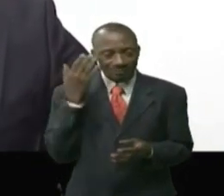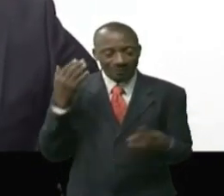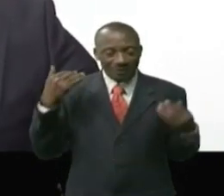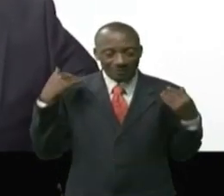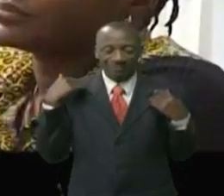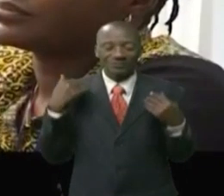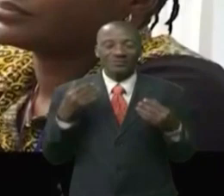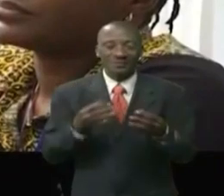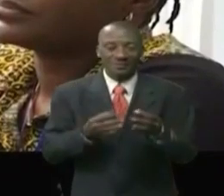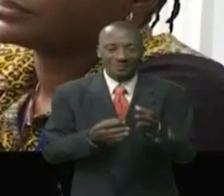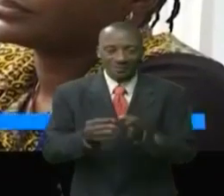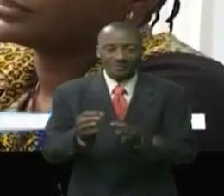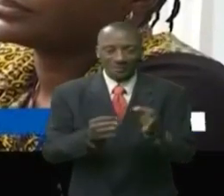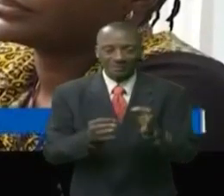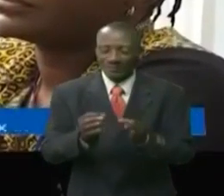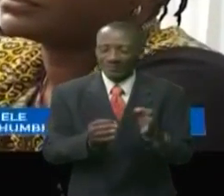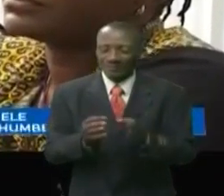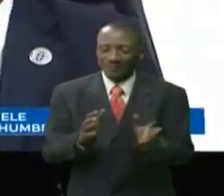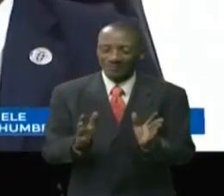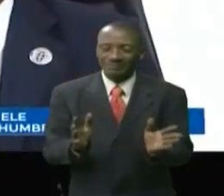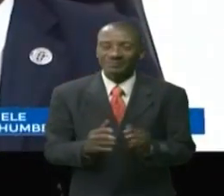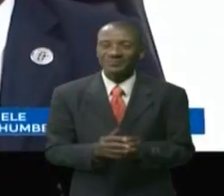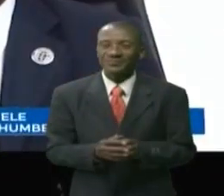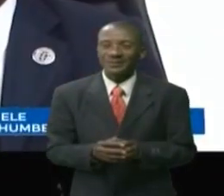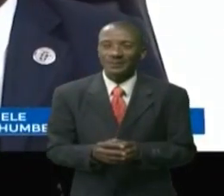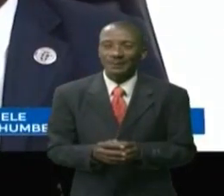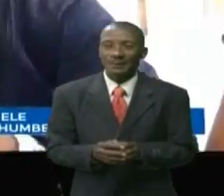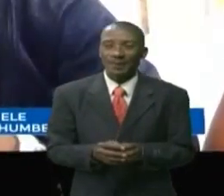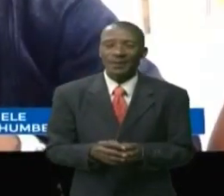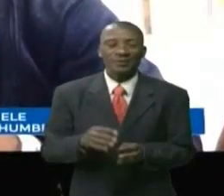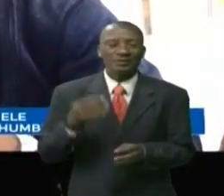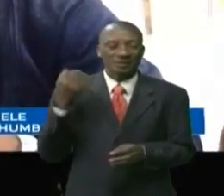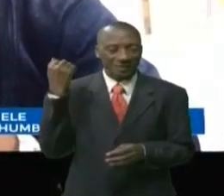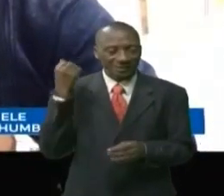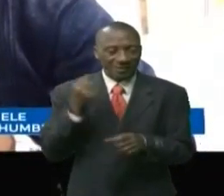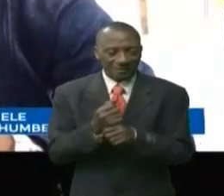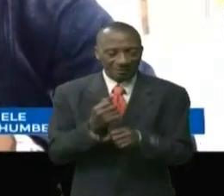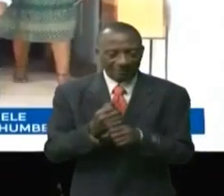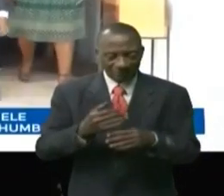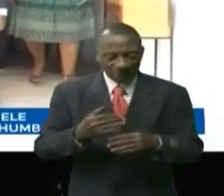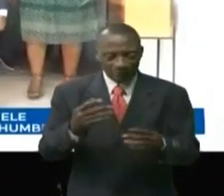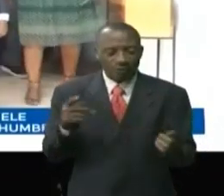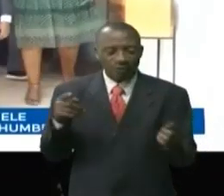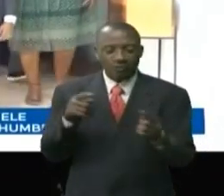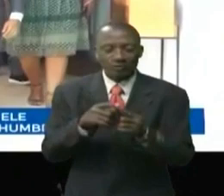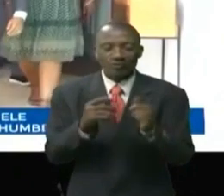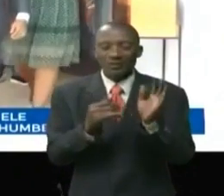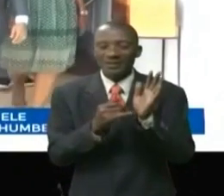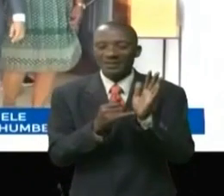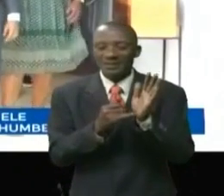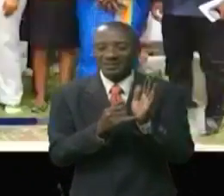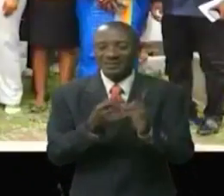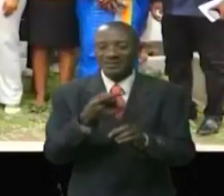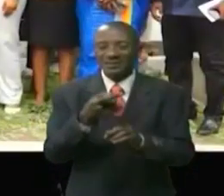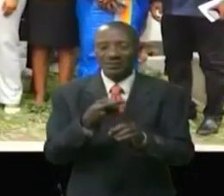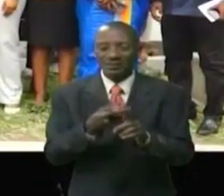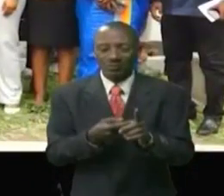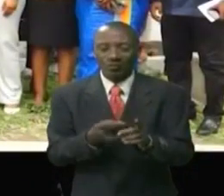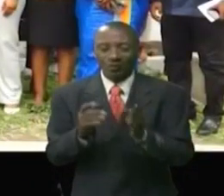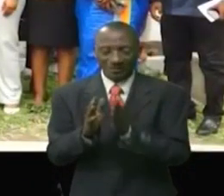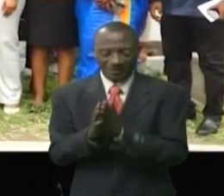la communication ces travaux qui se déroulent du 4 au 6 octobre seront sanctionnés par la cérémonie de remise de brevvet